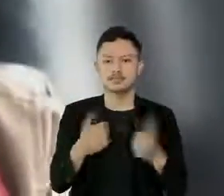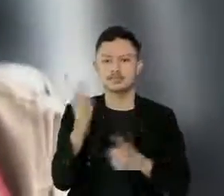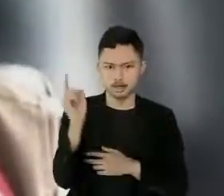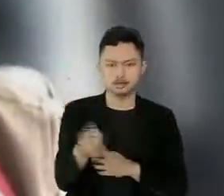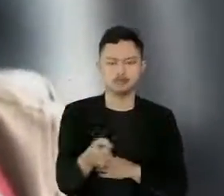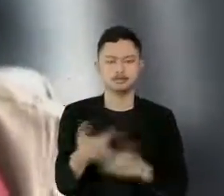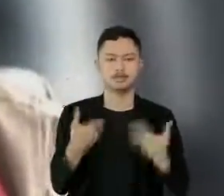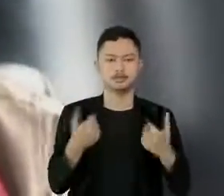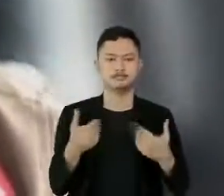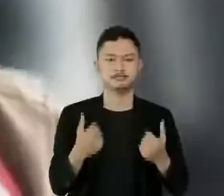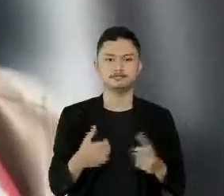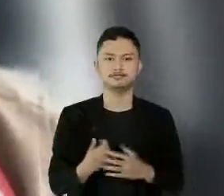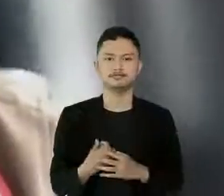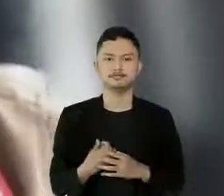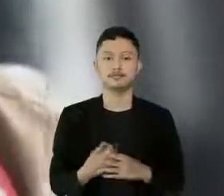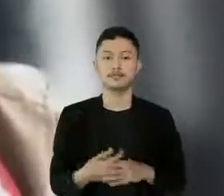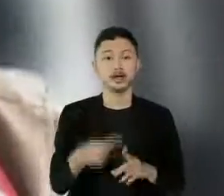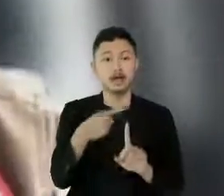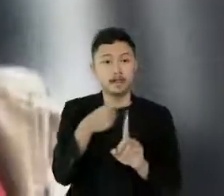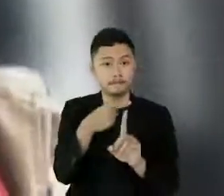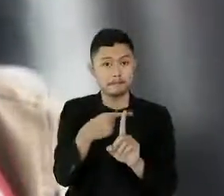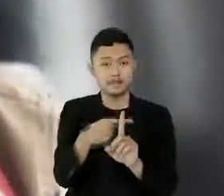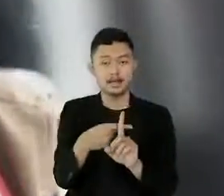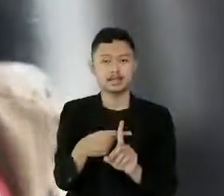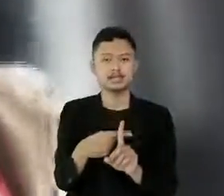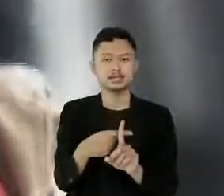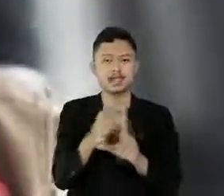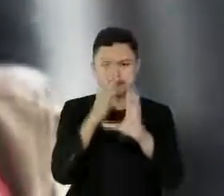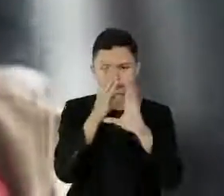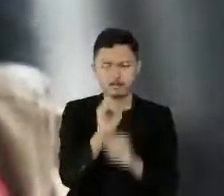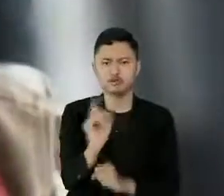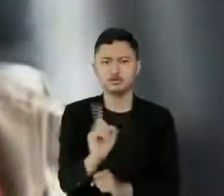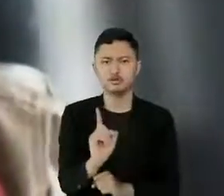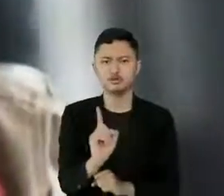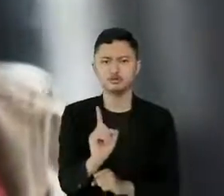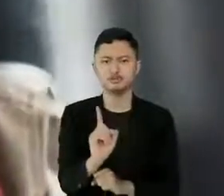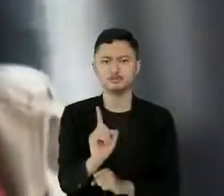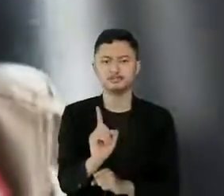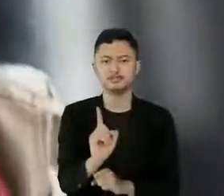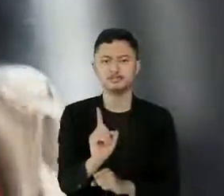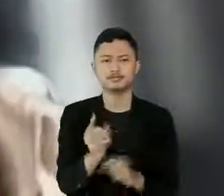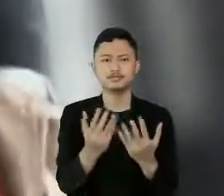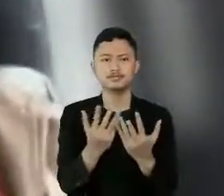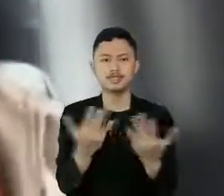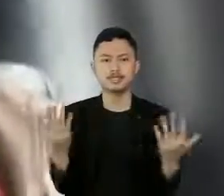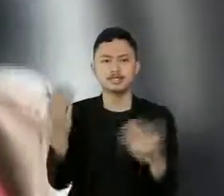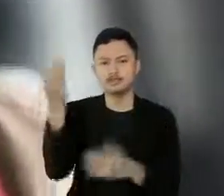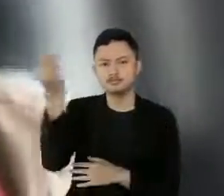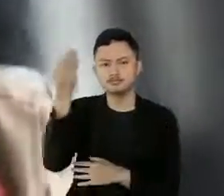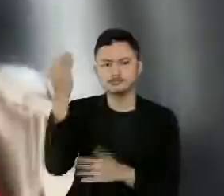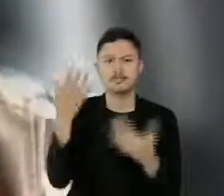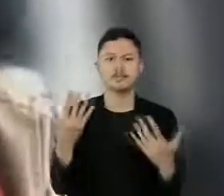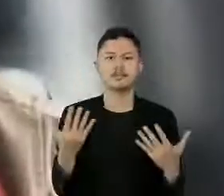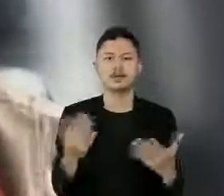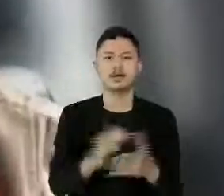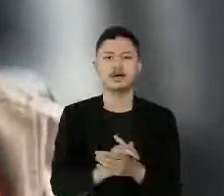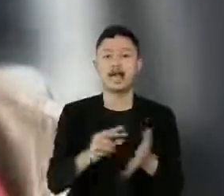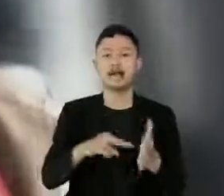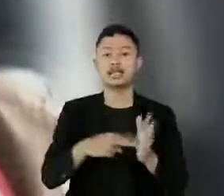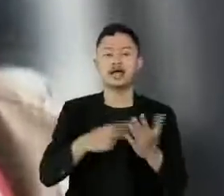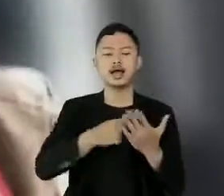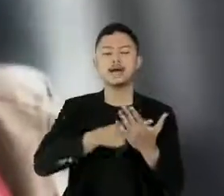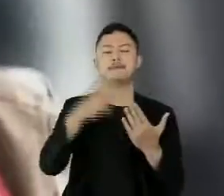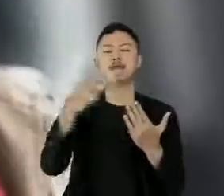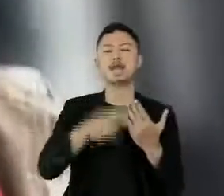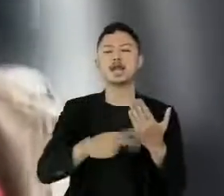baik. Dan di samping yang sama, kita juga fokus dulu ke wisatawan Nusantara. Jadi program Bangga Berwisata di